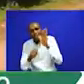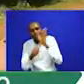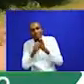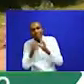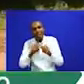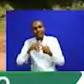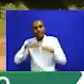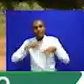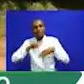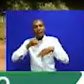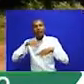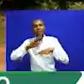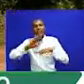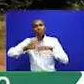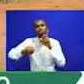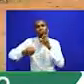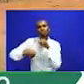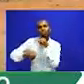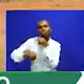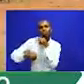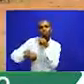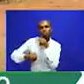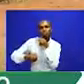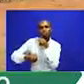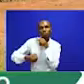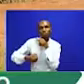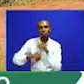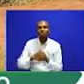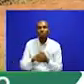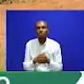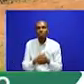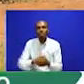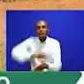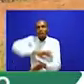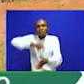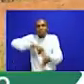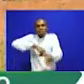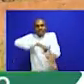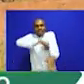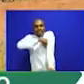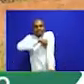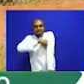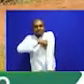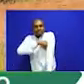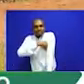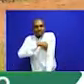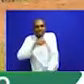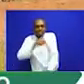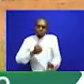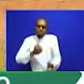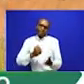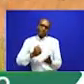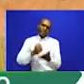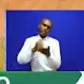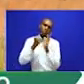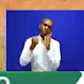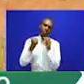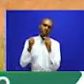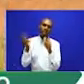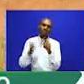gwe nseme yu na bagambi baito Mwenye kwa wako tokonya, asobo